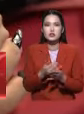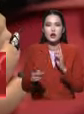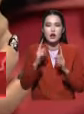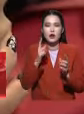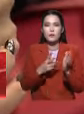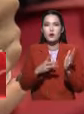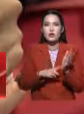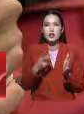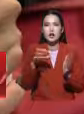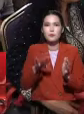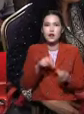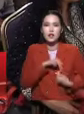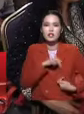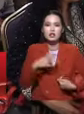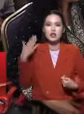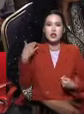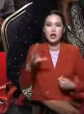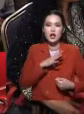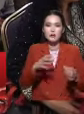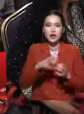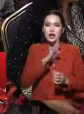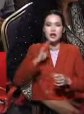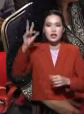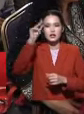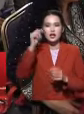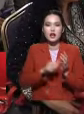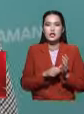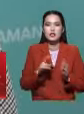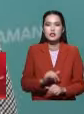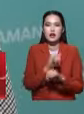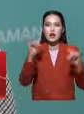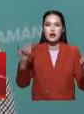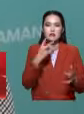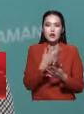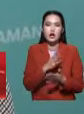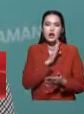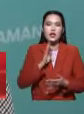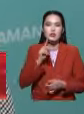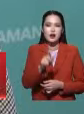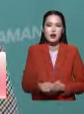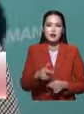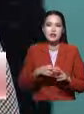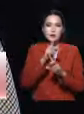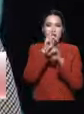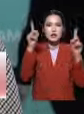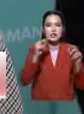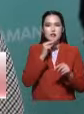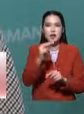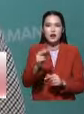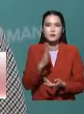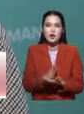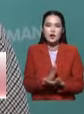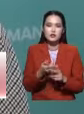37% басшылық қызметте. Тіпті партиядағы әйелдердің саны 63%-ға жеткен. Әйел адам деген ерекше қарайды жұмысқа.